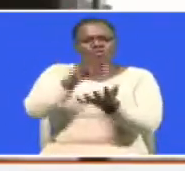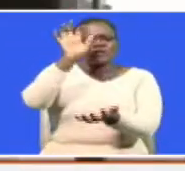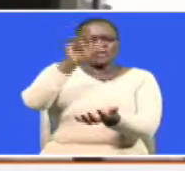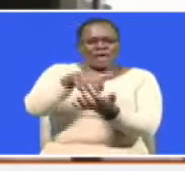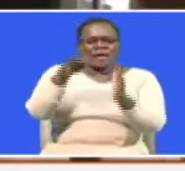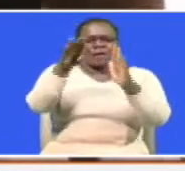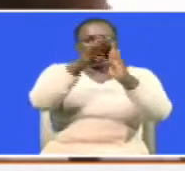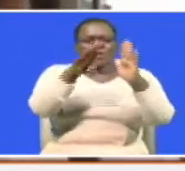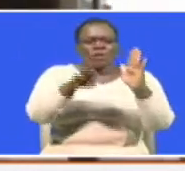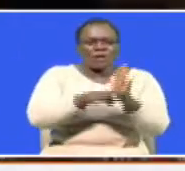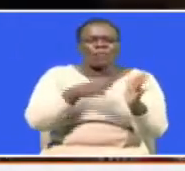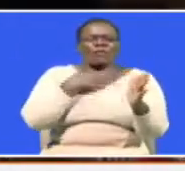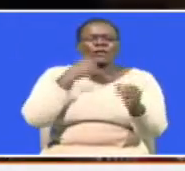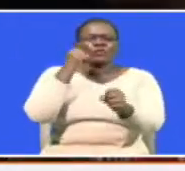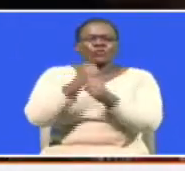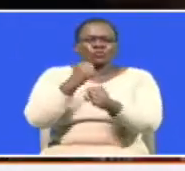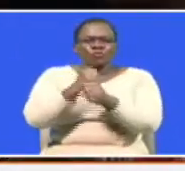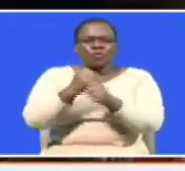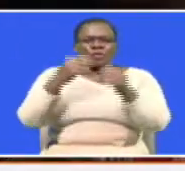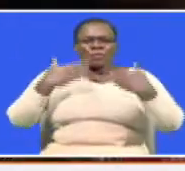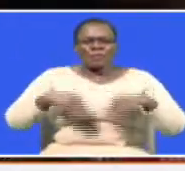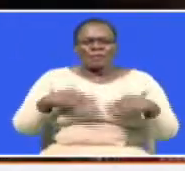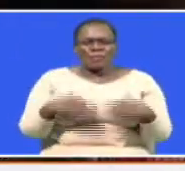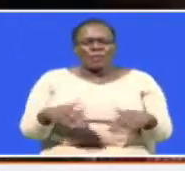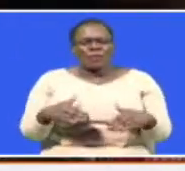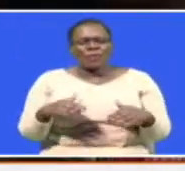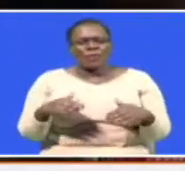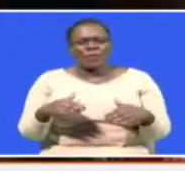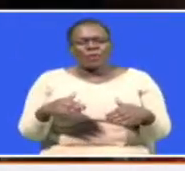programu yake ni kuwa tunataka kufanya watu takriban